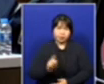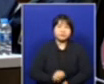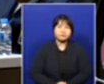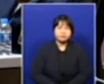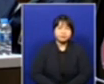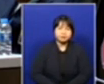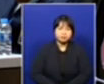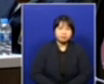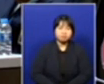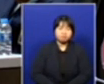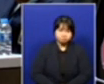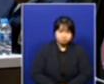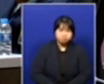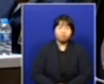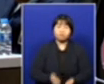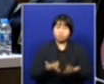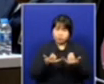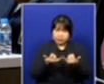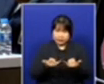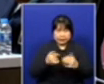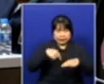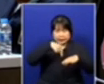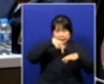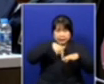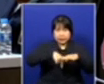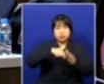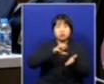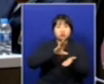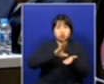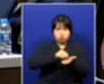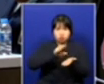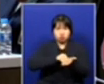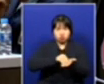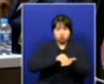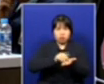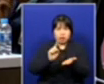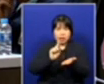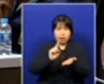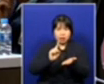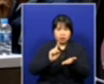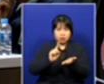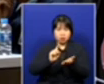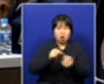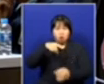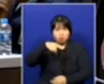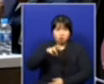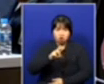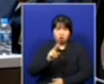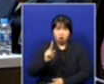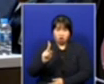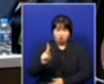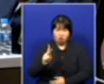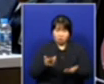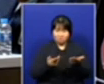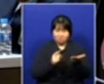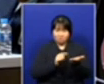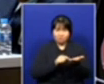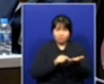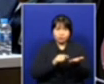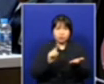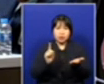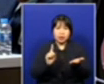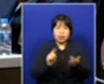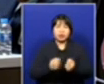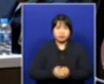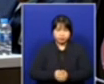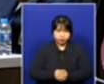านประธานที่เคารพครับผมจะลงรายละเอียดในเรื่องของพรบ.โทษครับพรก.ฉบับนี้ครับว่าทำไมพรร